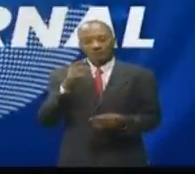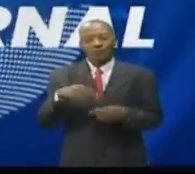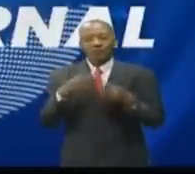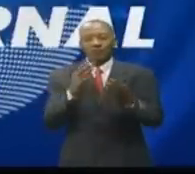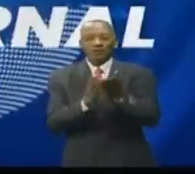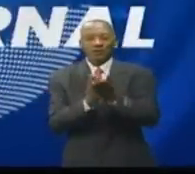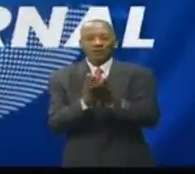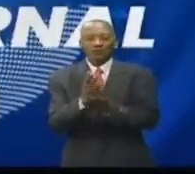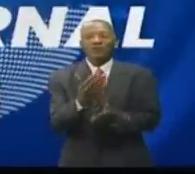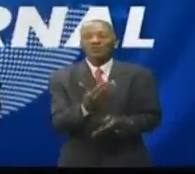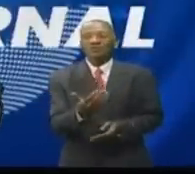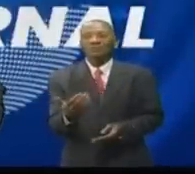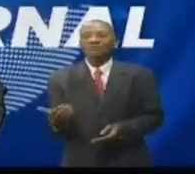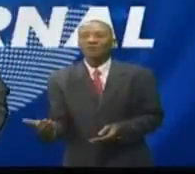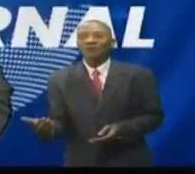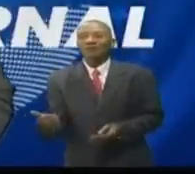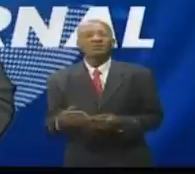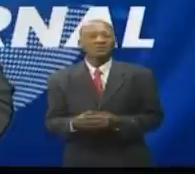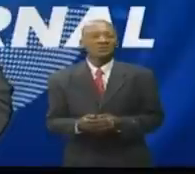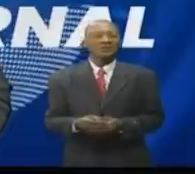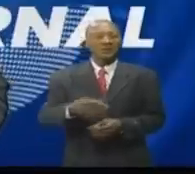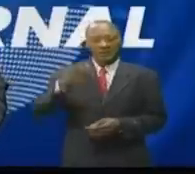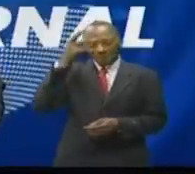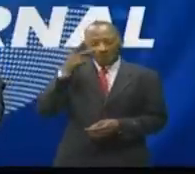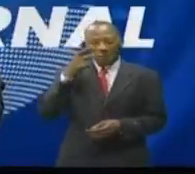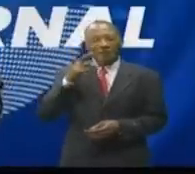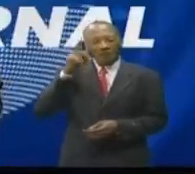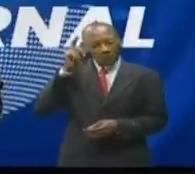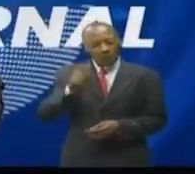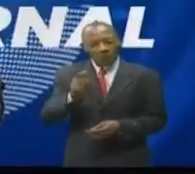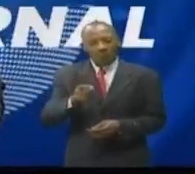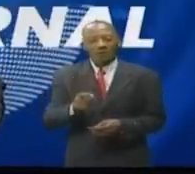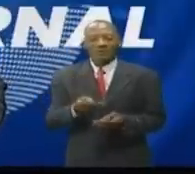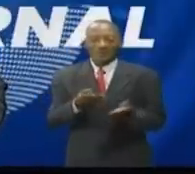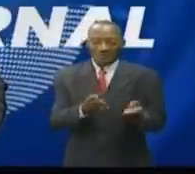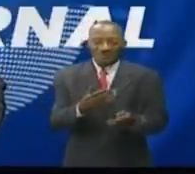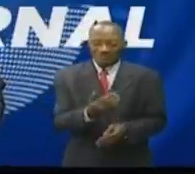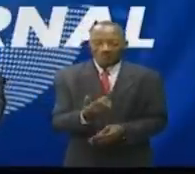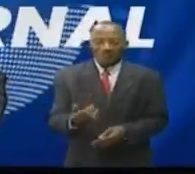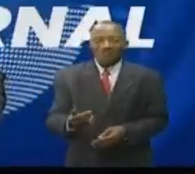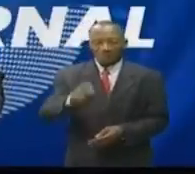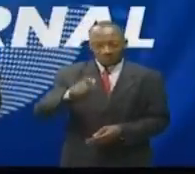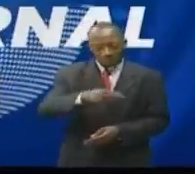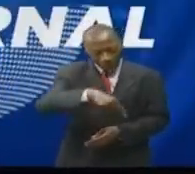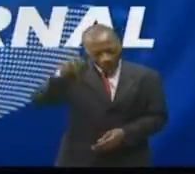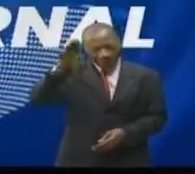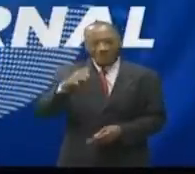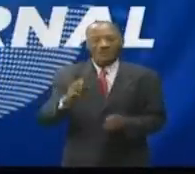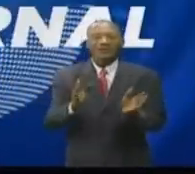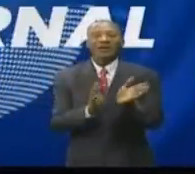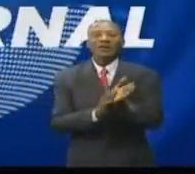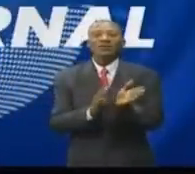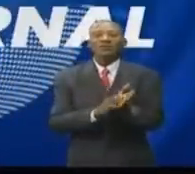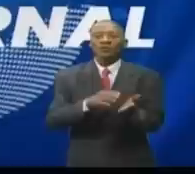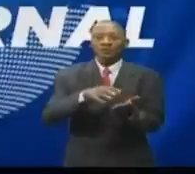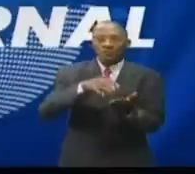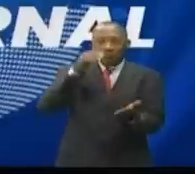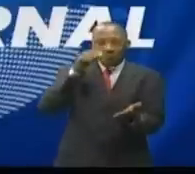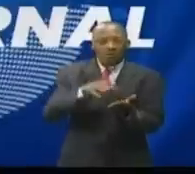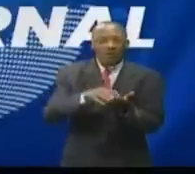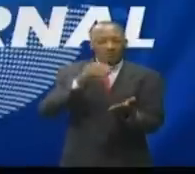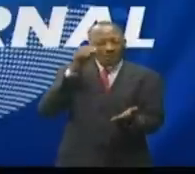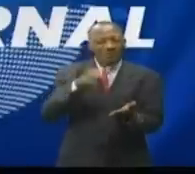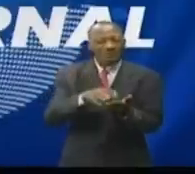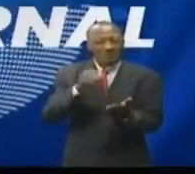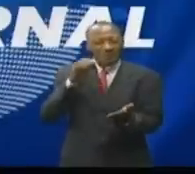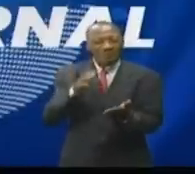les parents pour l'envoi de leurs enfants, filles et garçons à l'école et surtout dans des centres de formation professionnelle pour leur apprentissage.